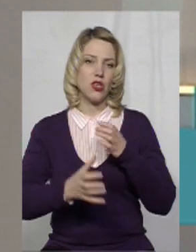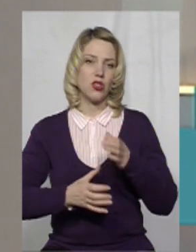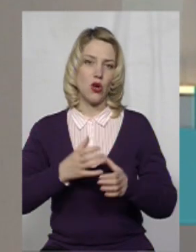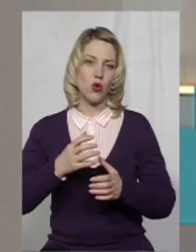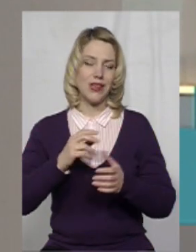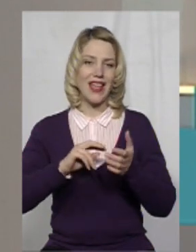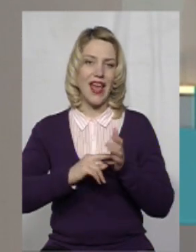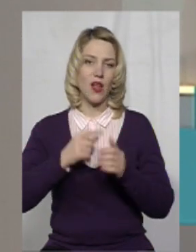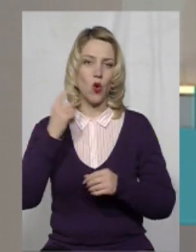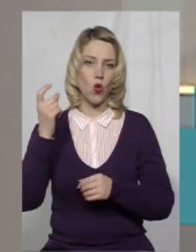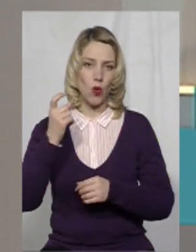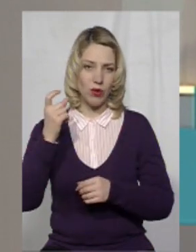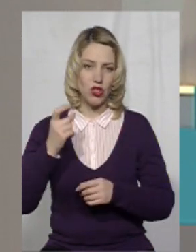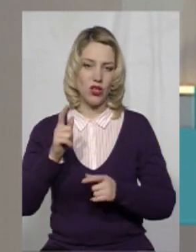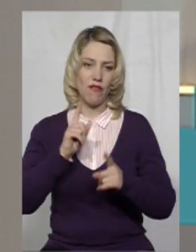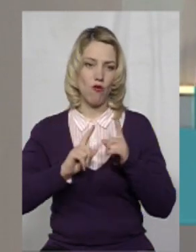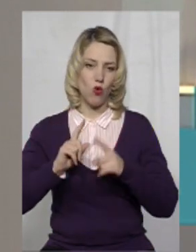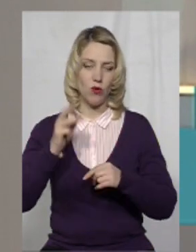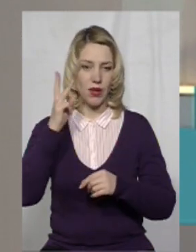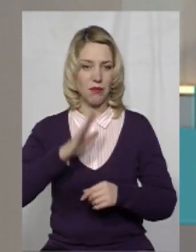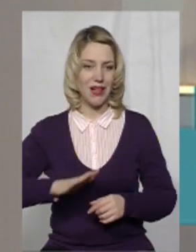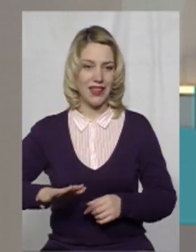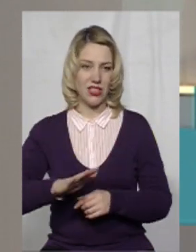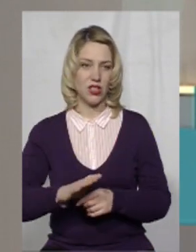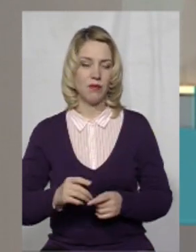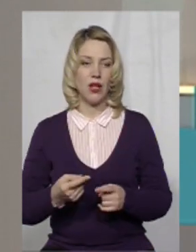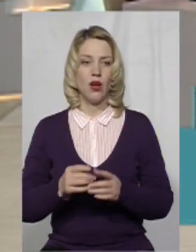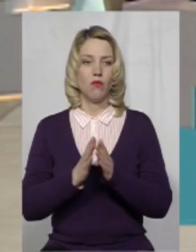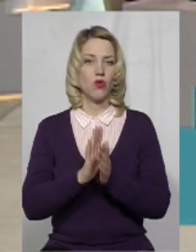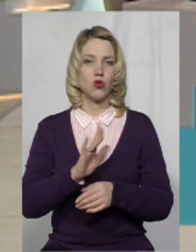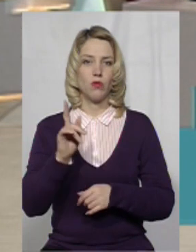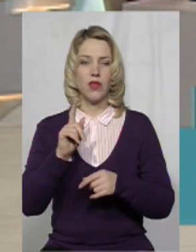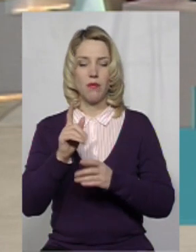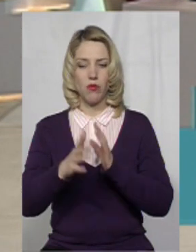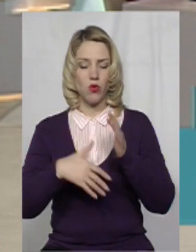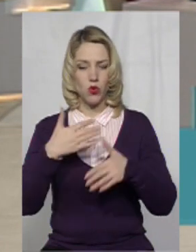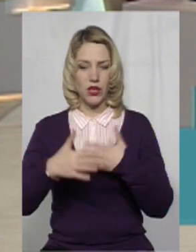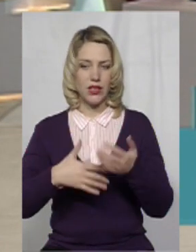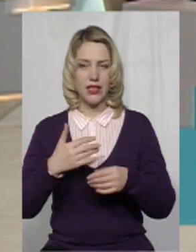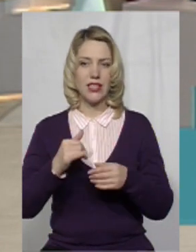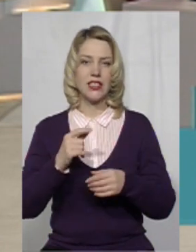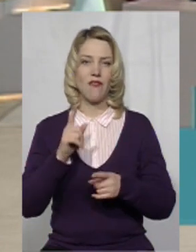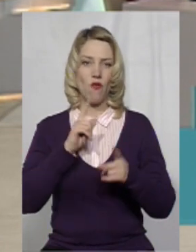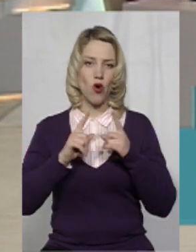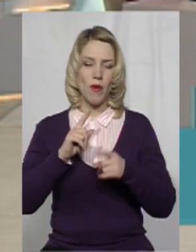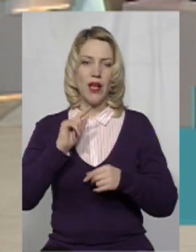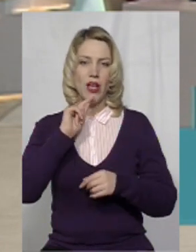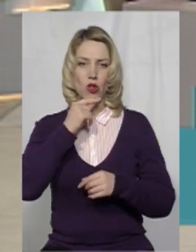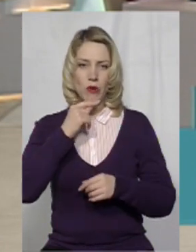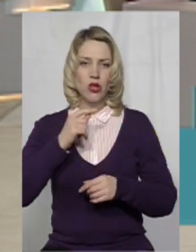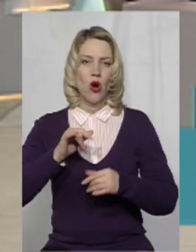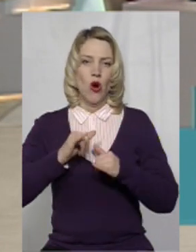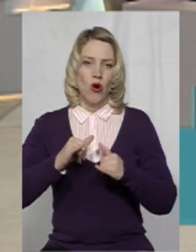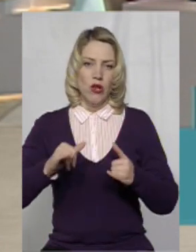форум «Інвестиційні можливості Хмельниччини». Це про область. Прошу не плутати із форумом економічного розвитку міста, який відбувався